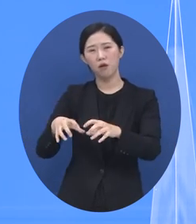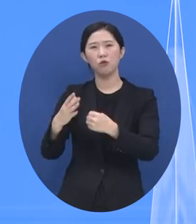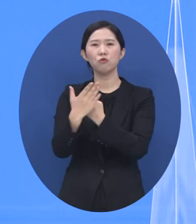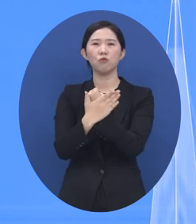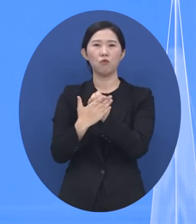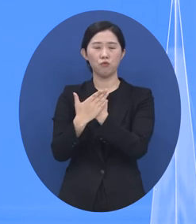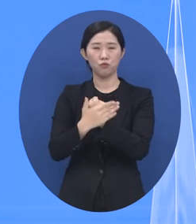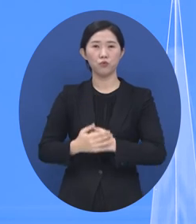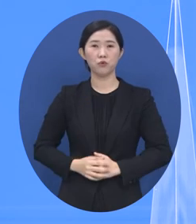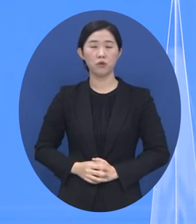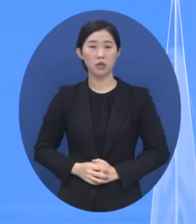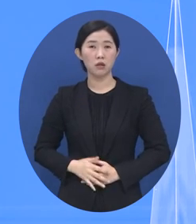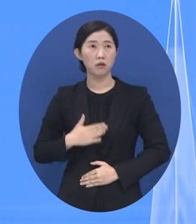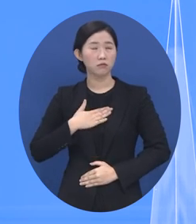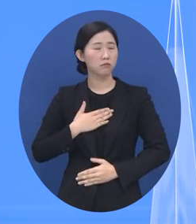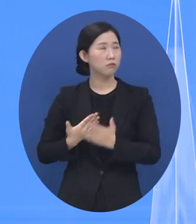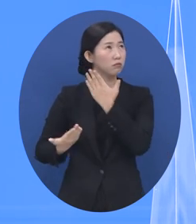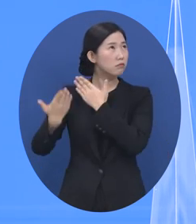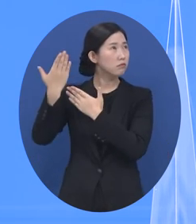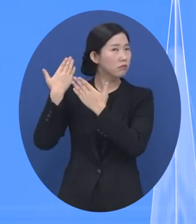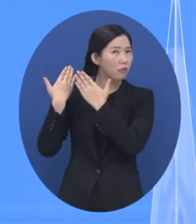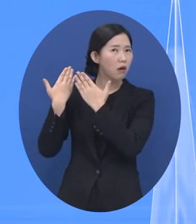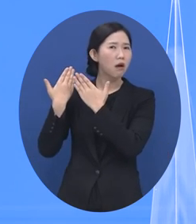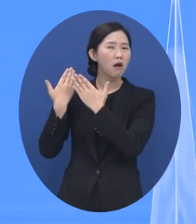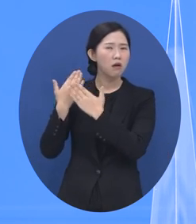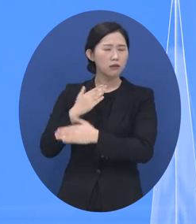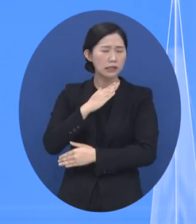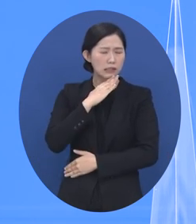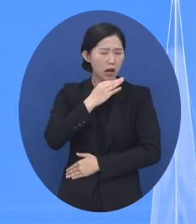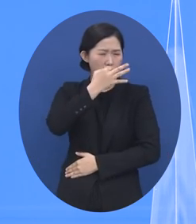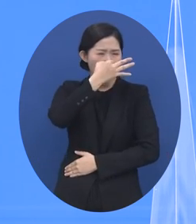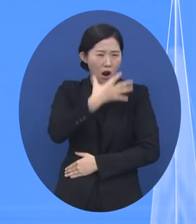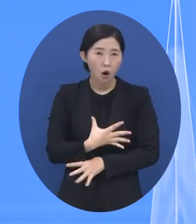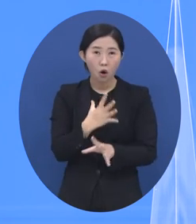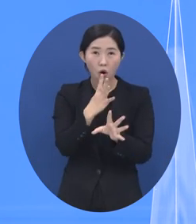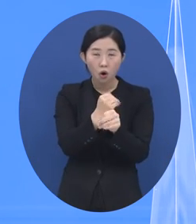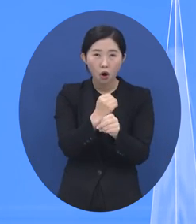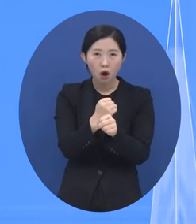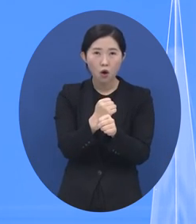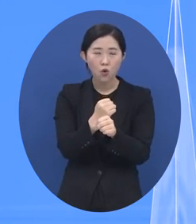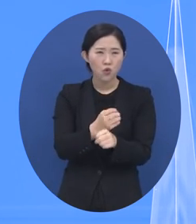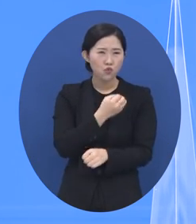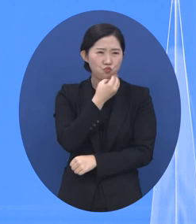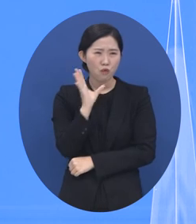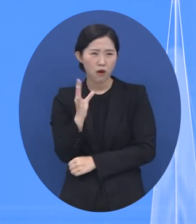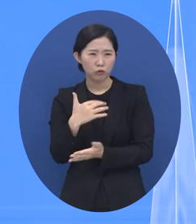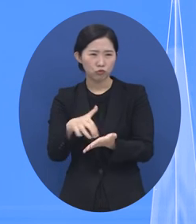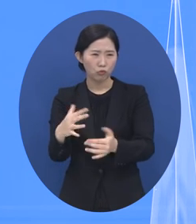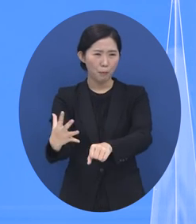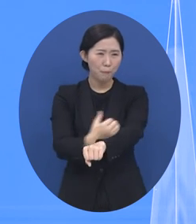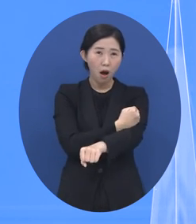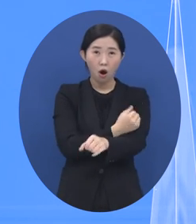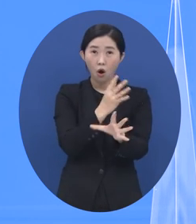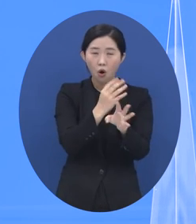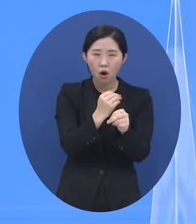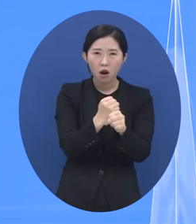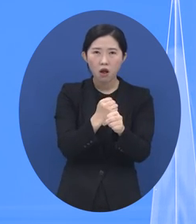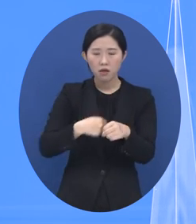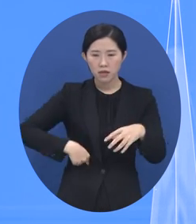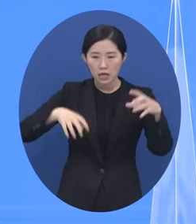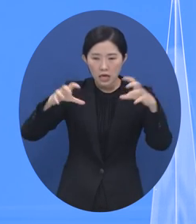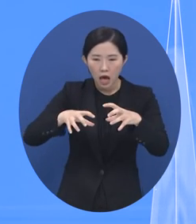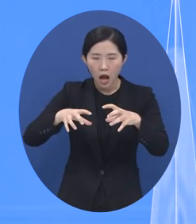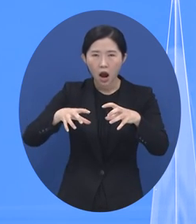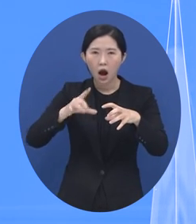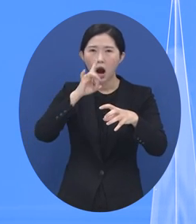보면 정말 어려웠던 순간은 그런 공동체성의 균열이 가해질 때였습니다. 앞으로도 어려운